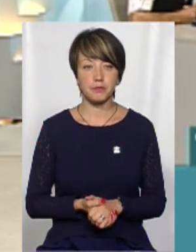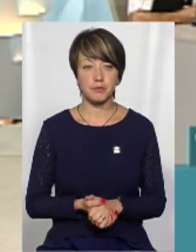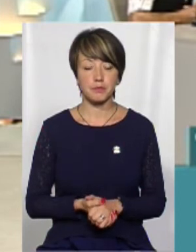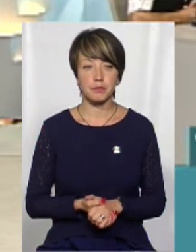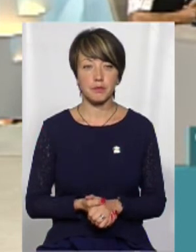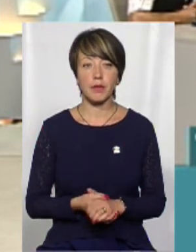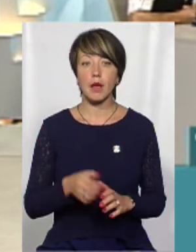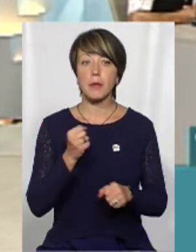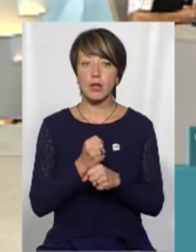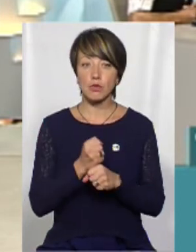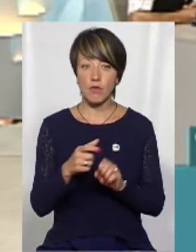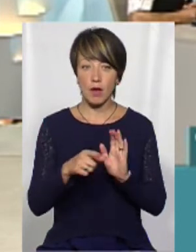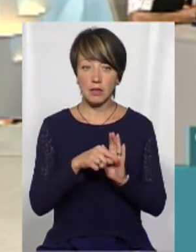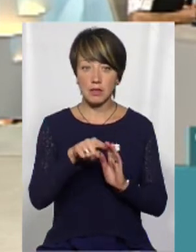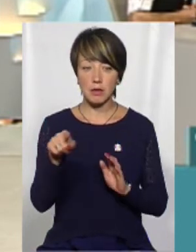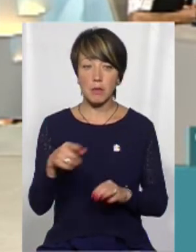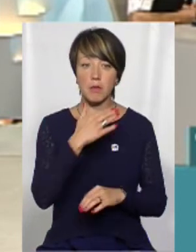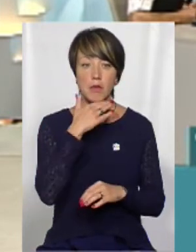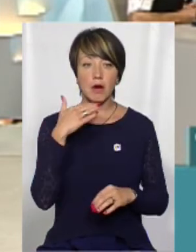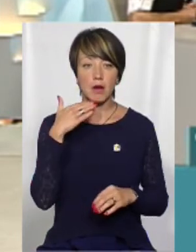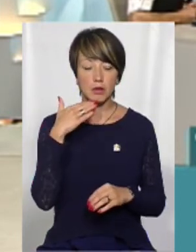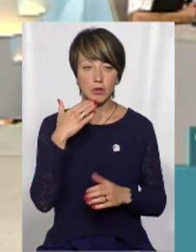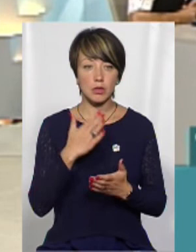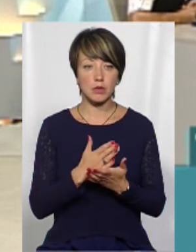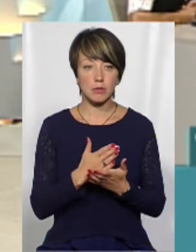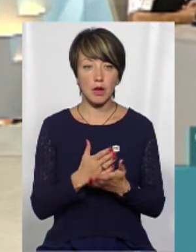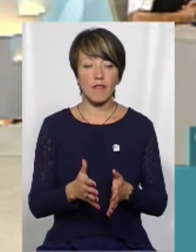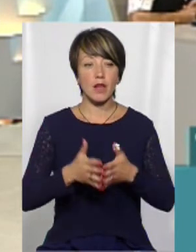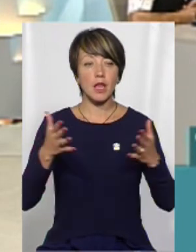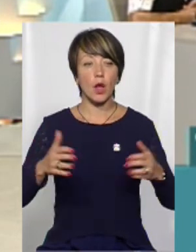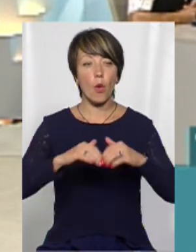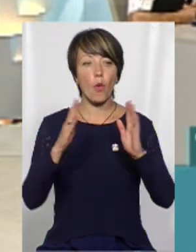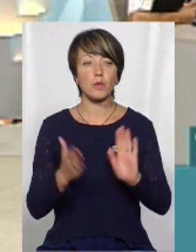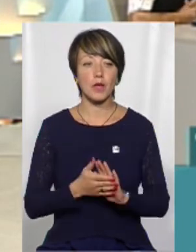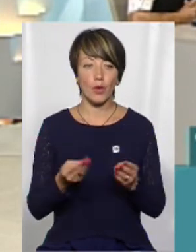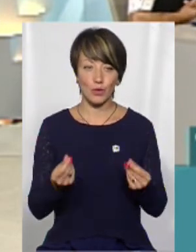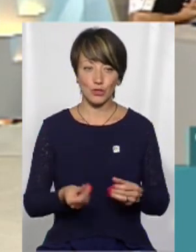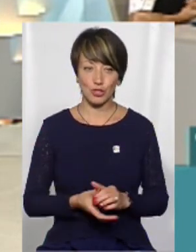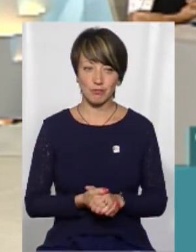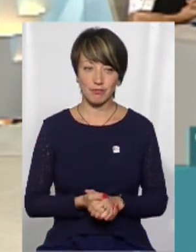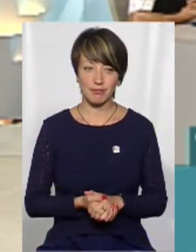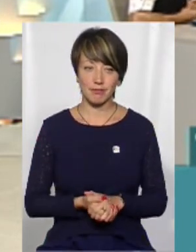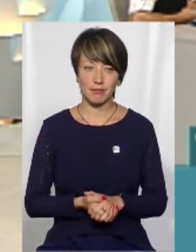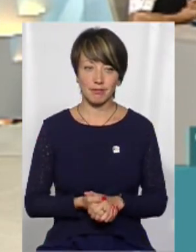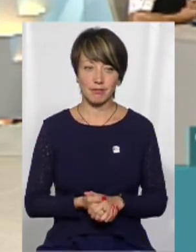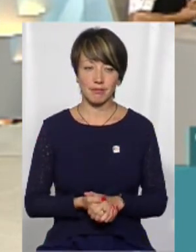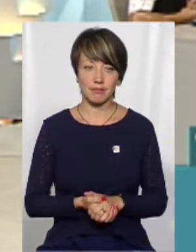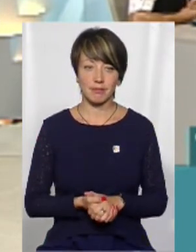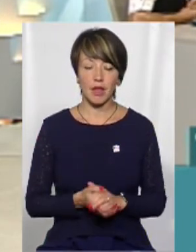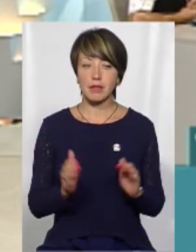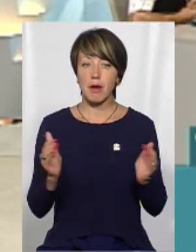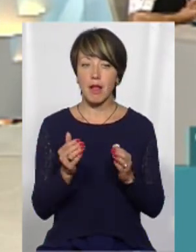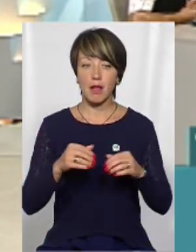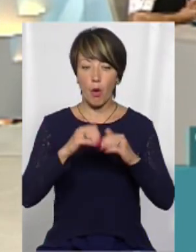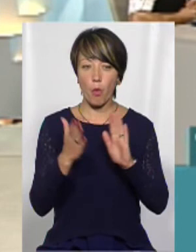puisque vous faites. Працювати з ними треба мати багато грошей. Gros volume. Великий обсяг грошей. Vous pouvez pas travailler des petits volumes. З маленьким